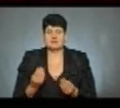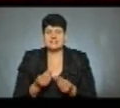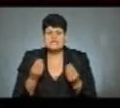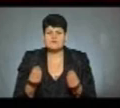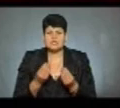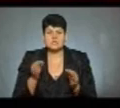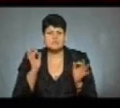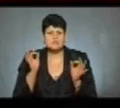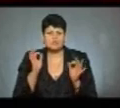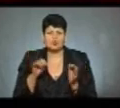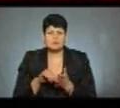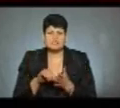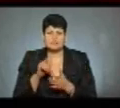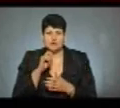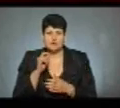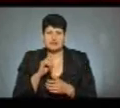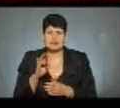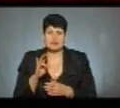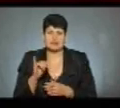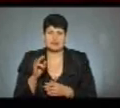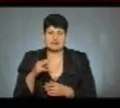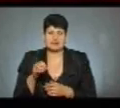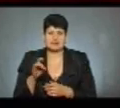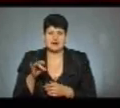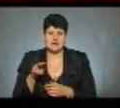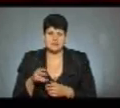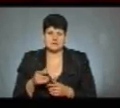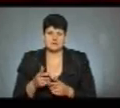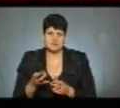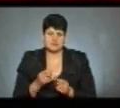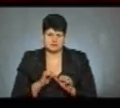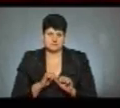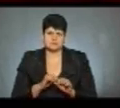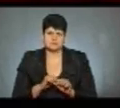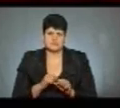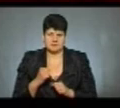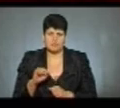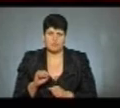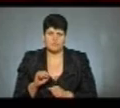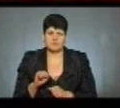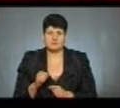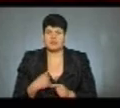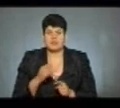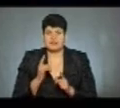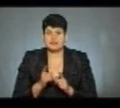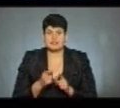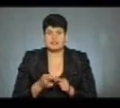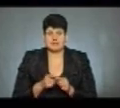Україну в Нідерландах. І гідно її відстояти з перемогою. Ну, ми тільки на це